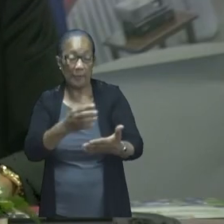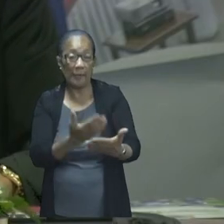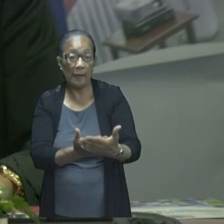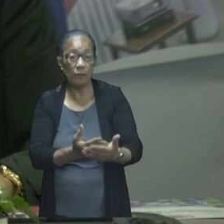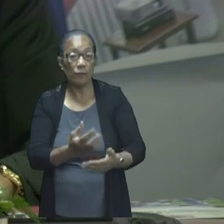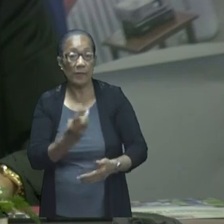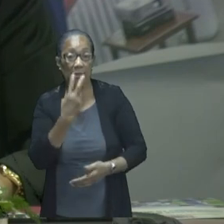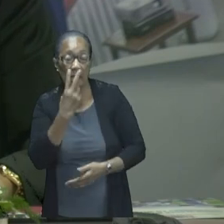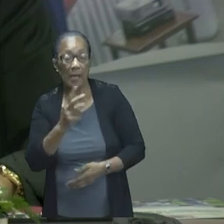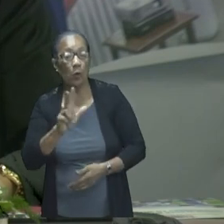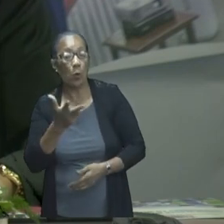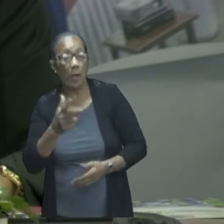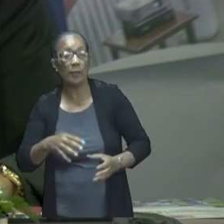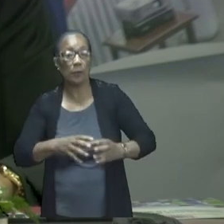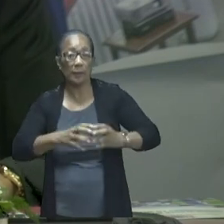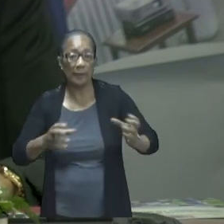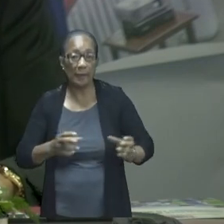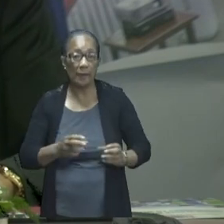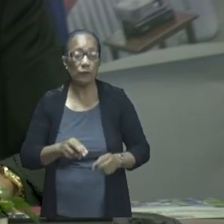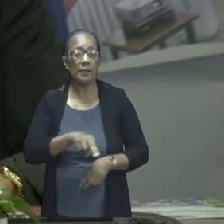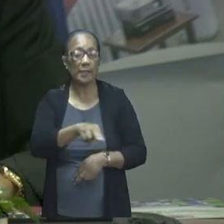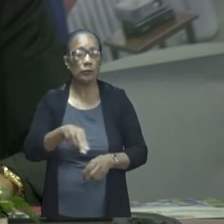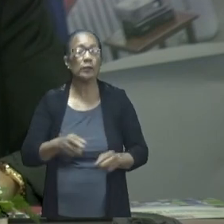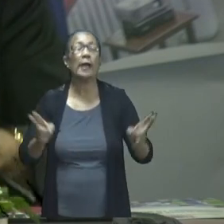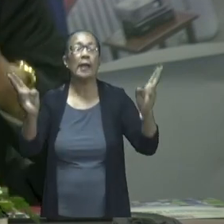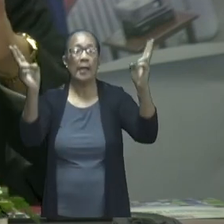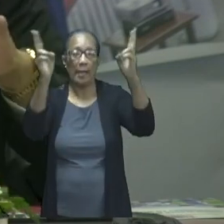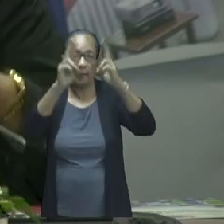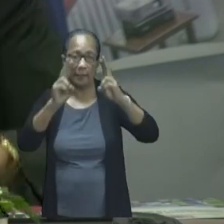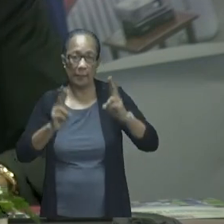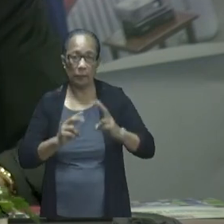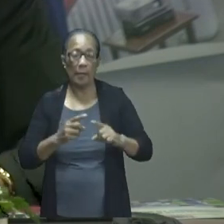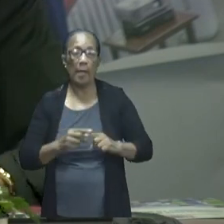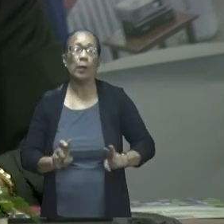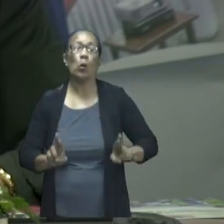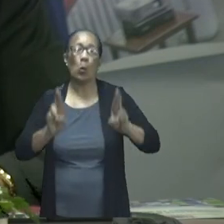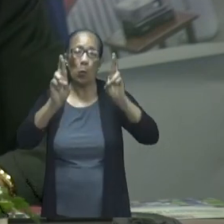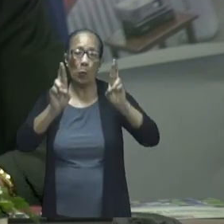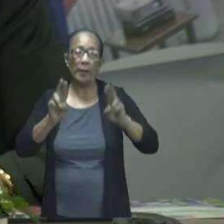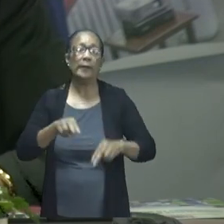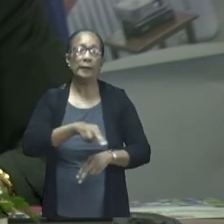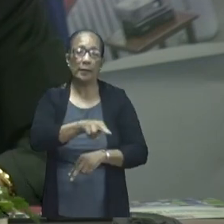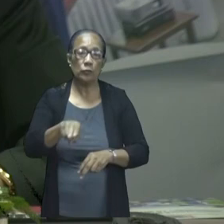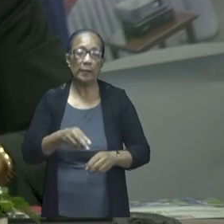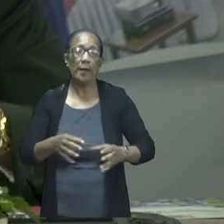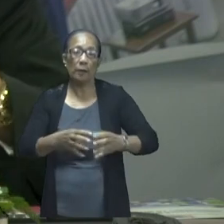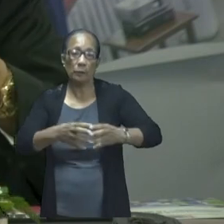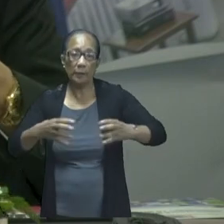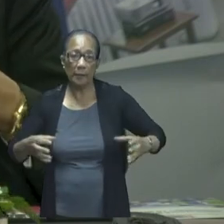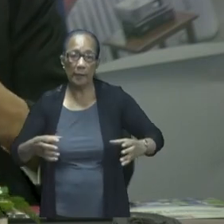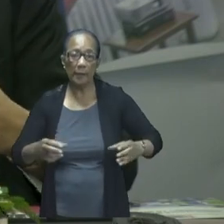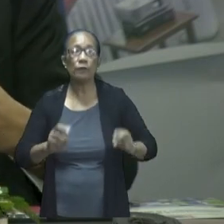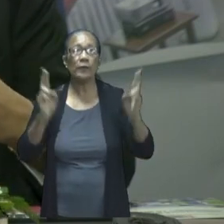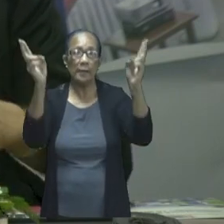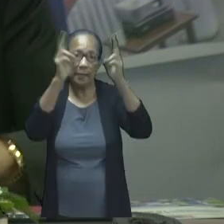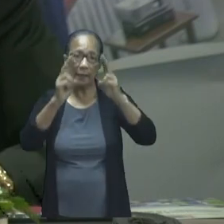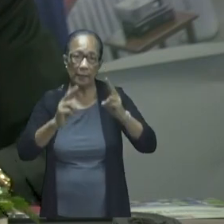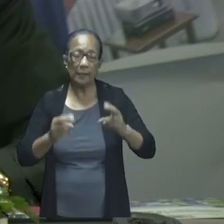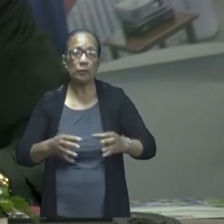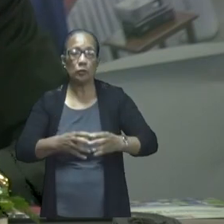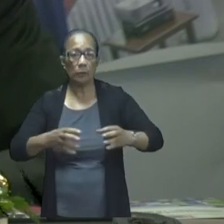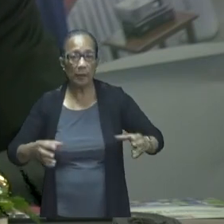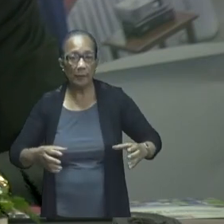bedrijven nationaal en internationaal hoepel graag dat het nationale bedrijven zijn of internationale bedrijven met als lokale